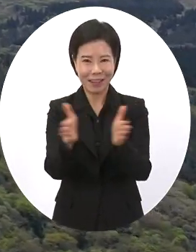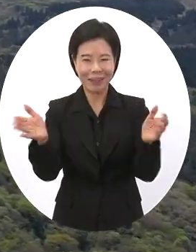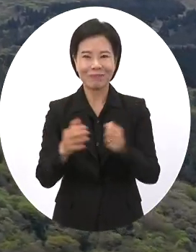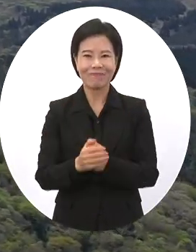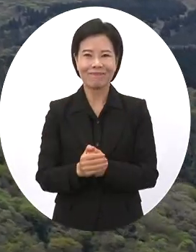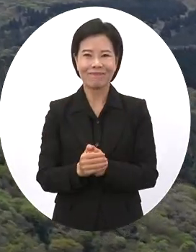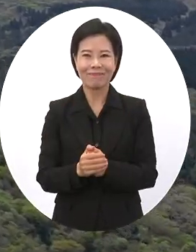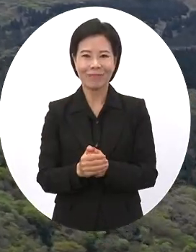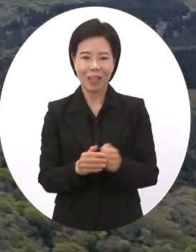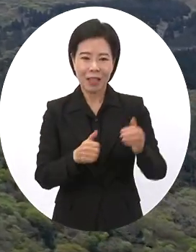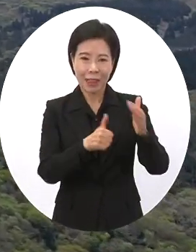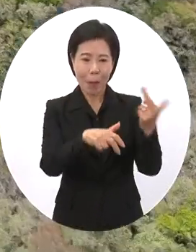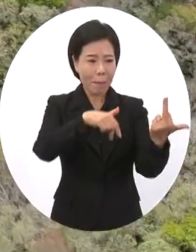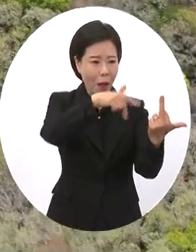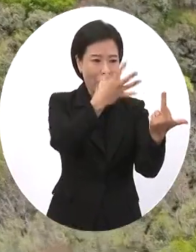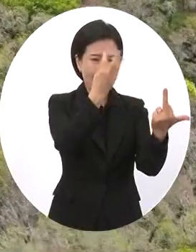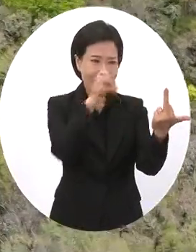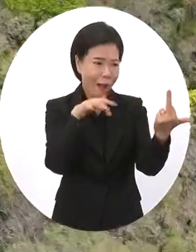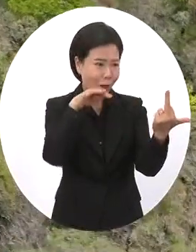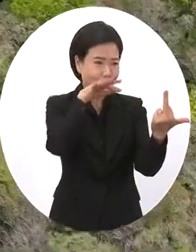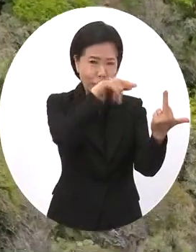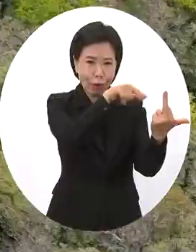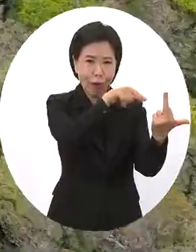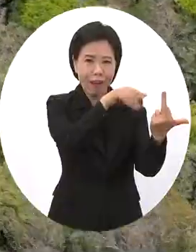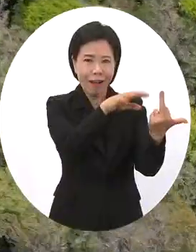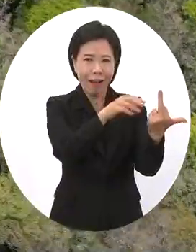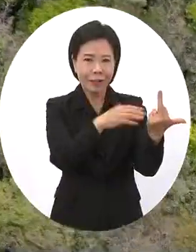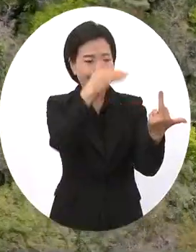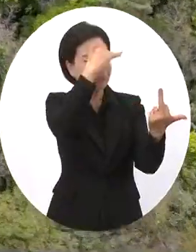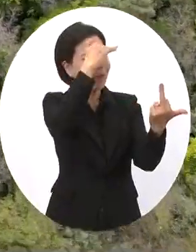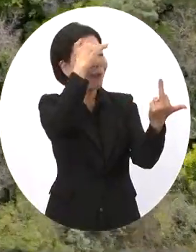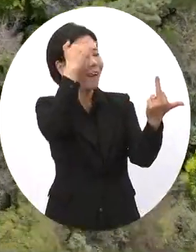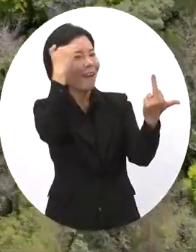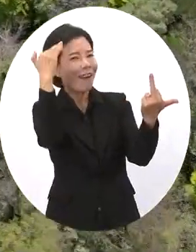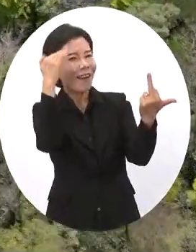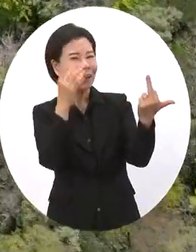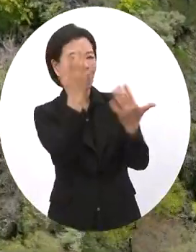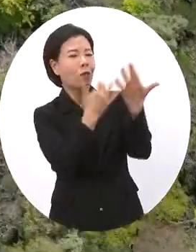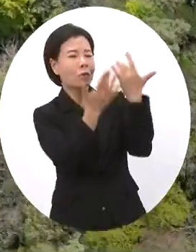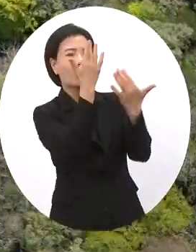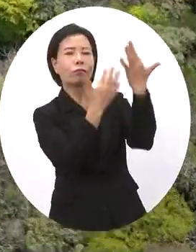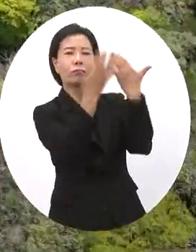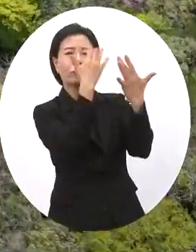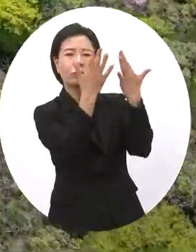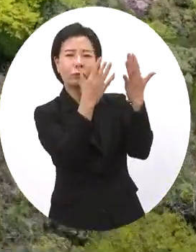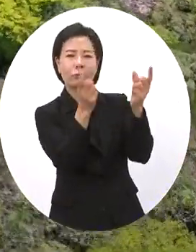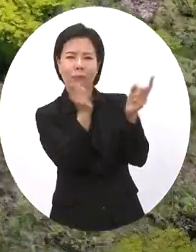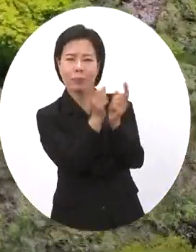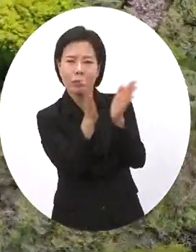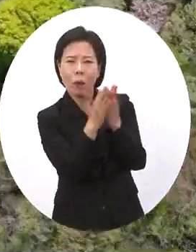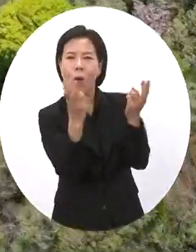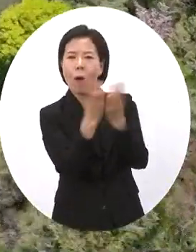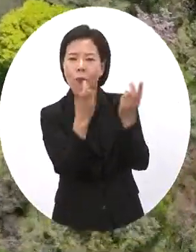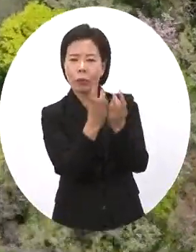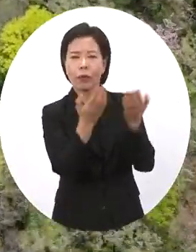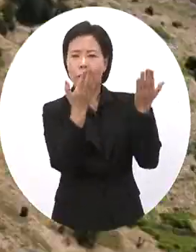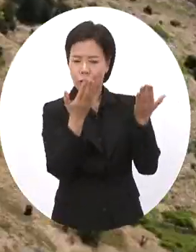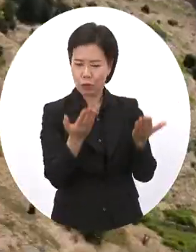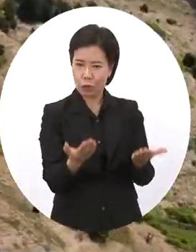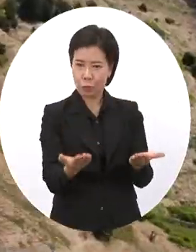진행하는데요. 탐방객이 많은 오름에 경관 감상과 산불 대응이 가능한 다목적